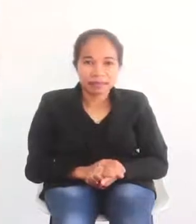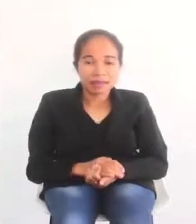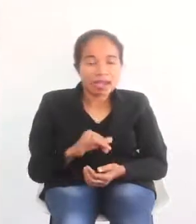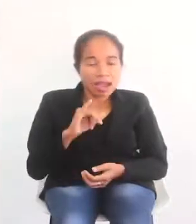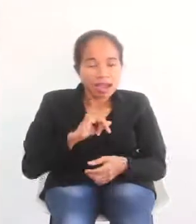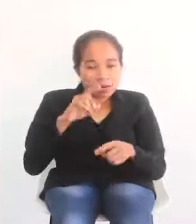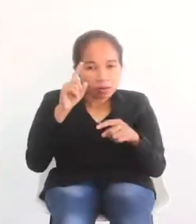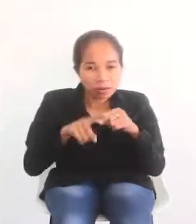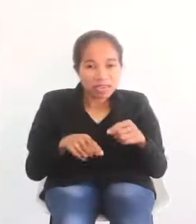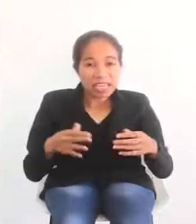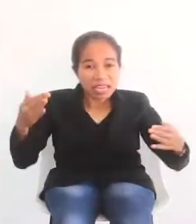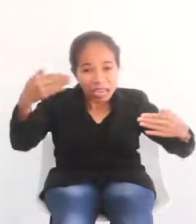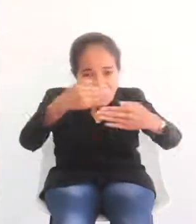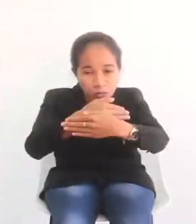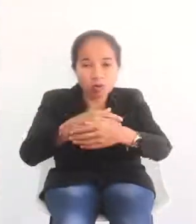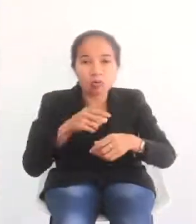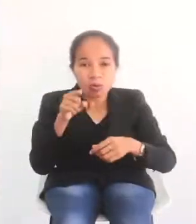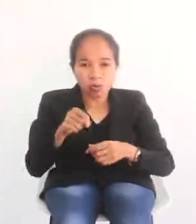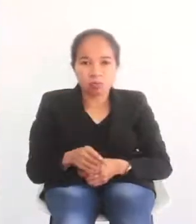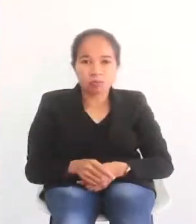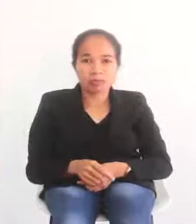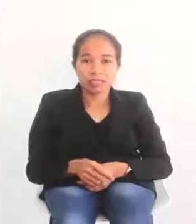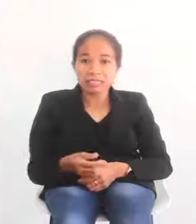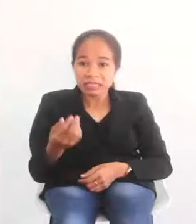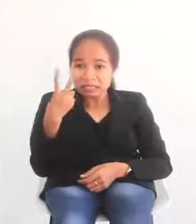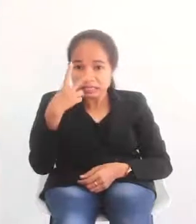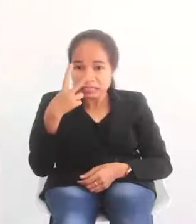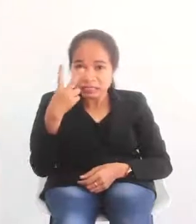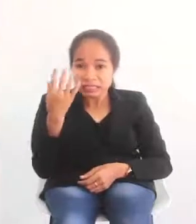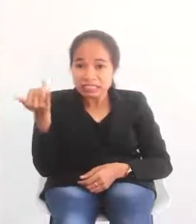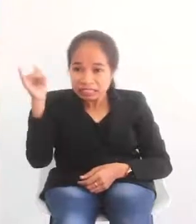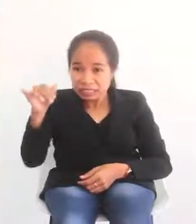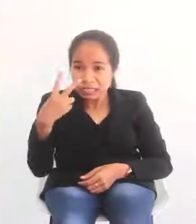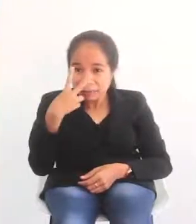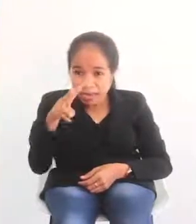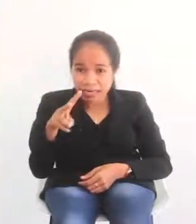Haula bele hakuak o. Sira neba hare kona itamate hotu.